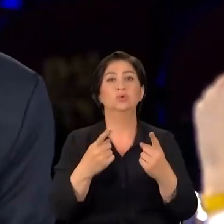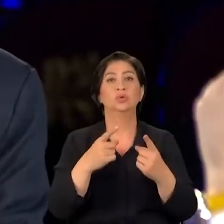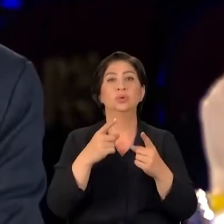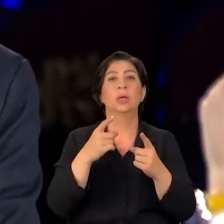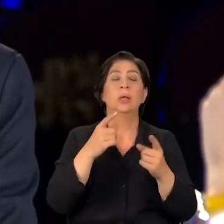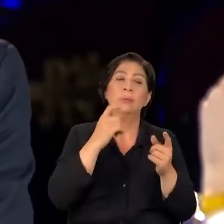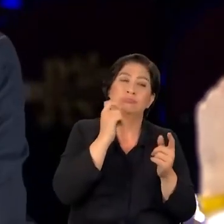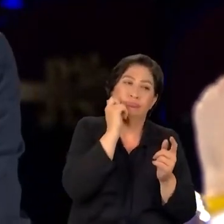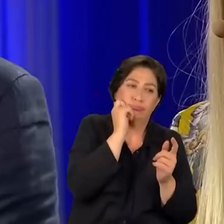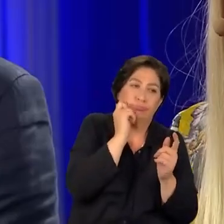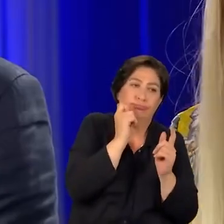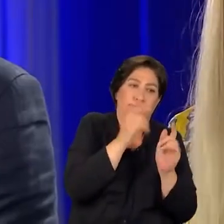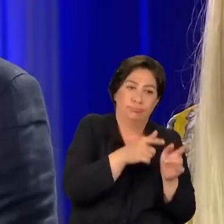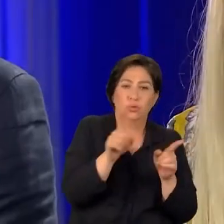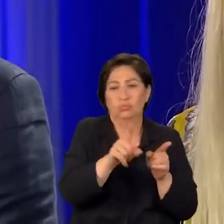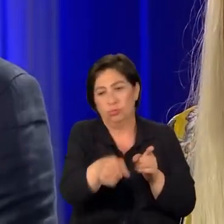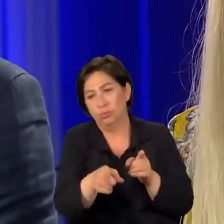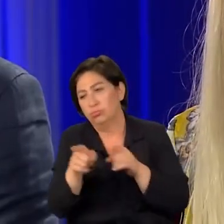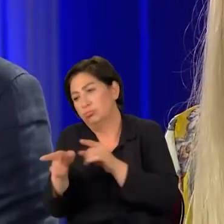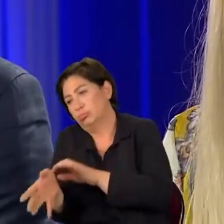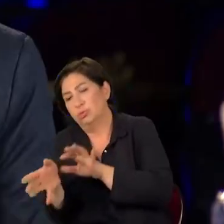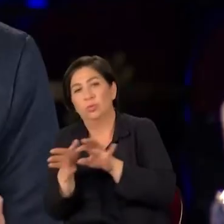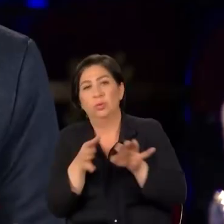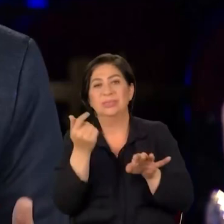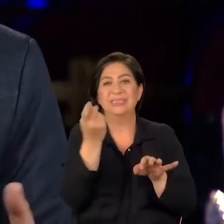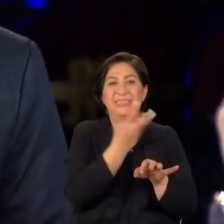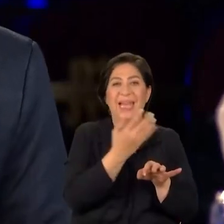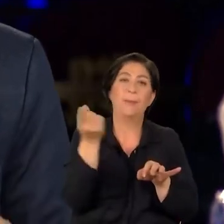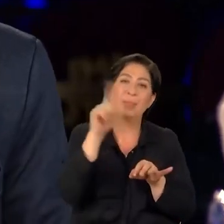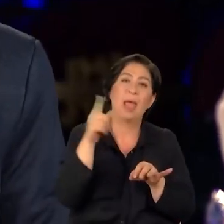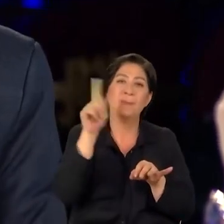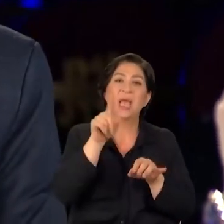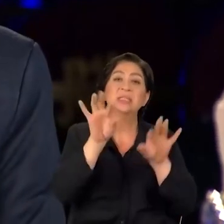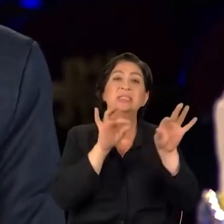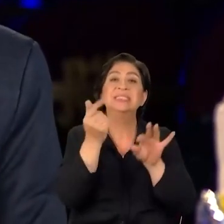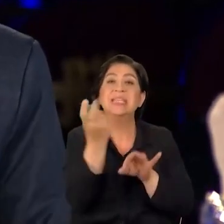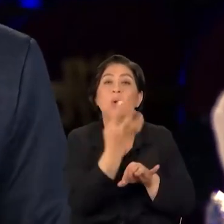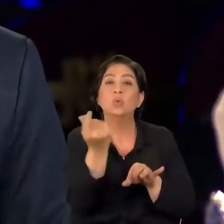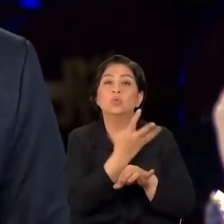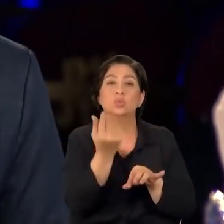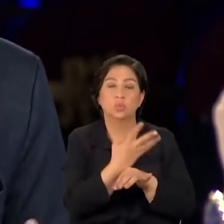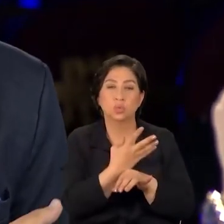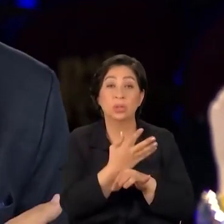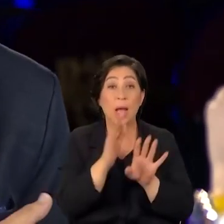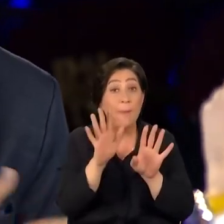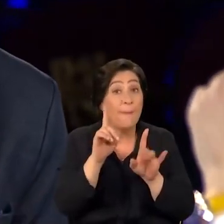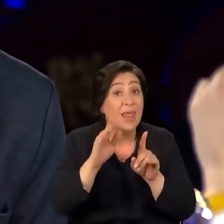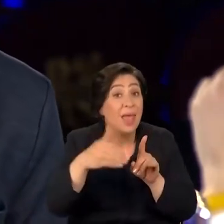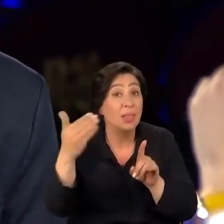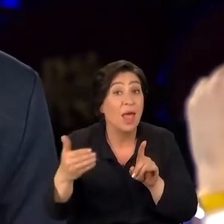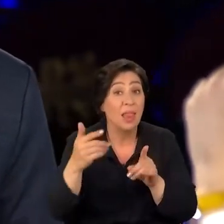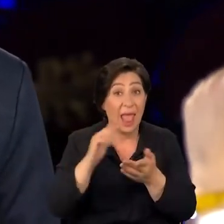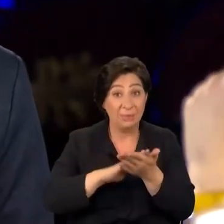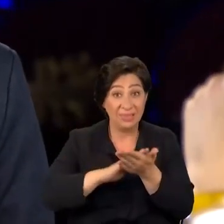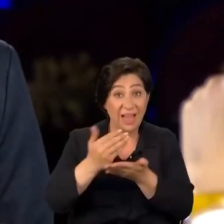kadar, muhafazakarlar bu kadar, Kürtler bu kadar. Sayıları yeniden bir kere daha bir kere daha sayıyoruz. Ama bir yandan da hayat, yani elimizdeki bütün